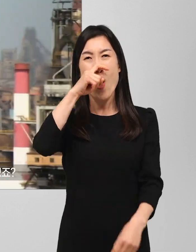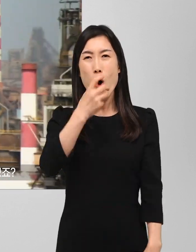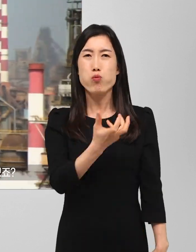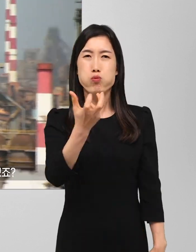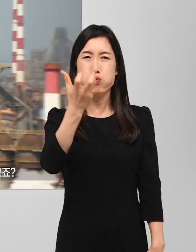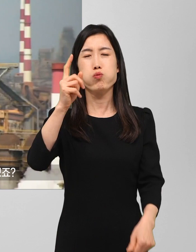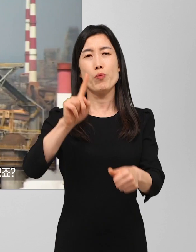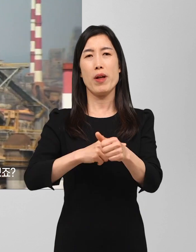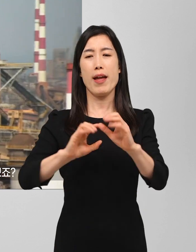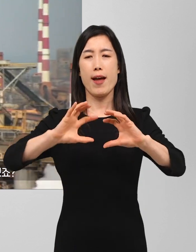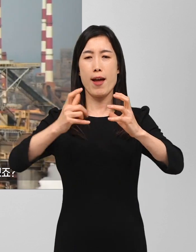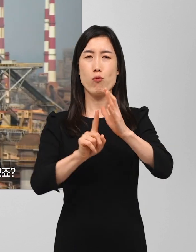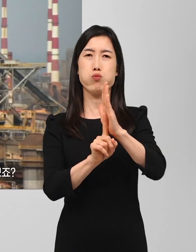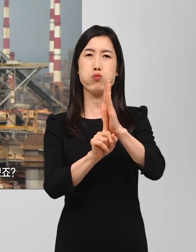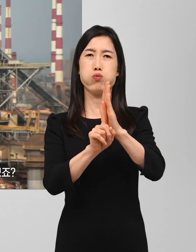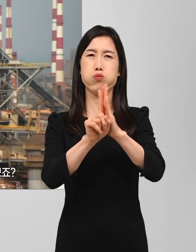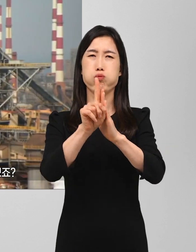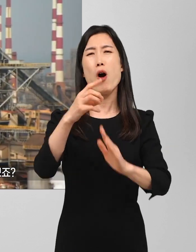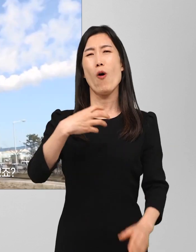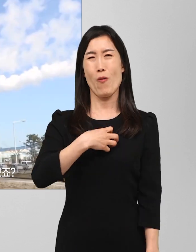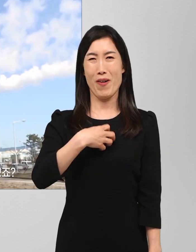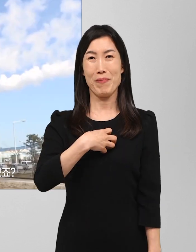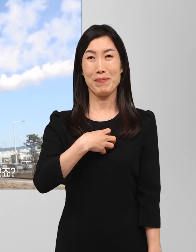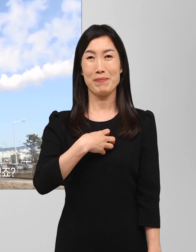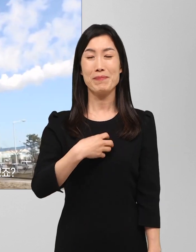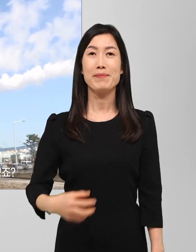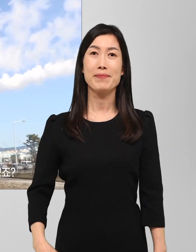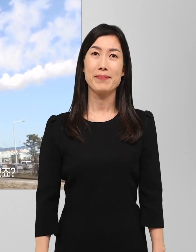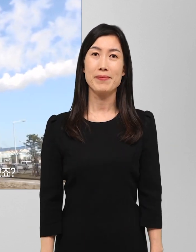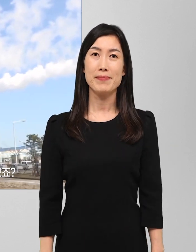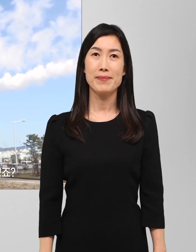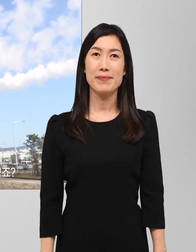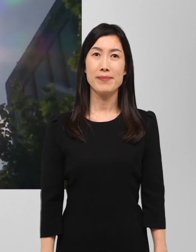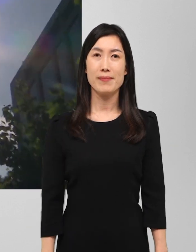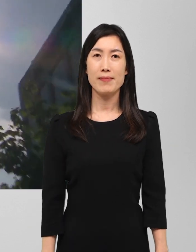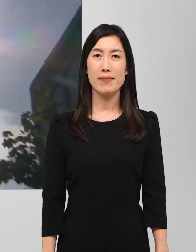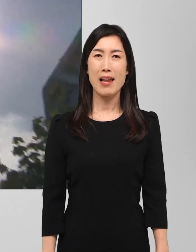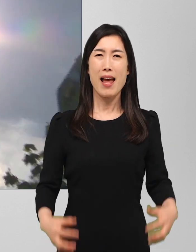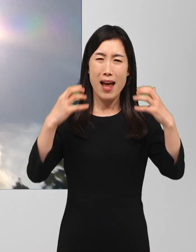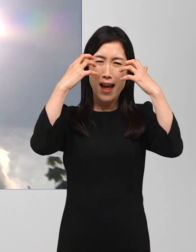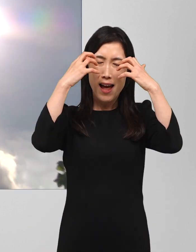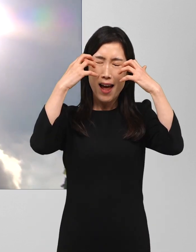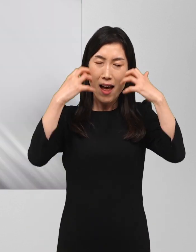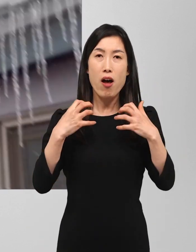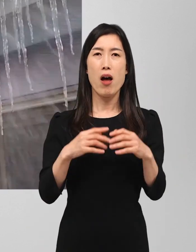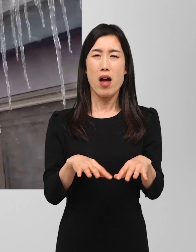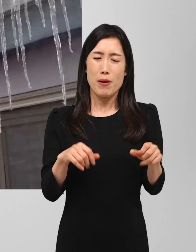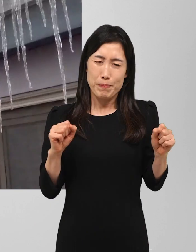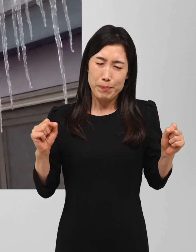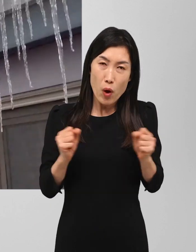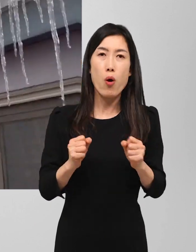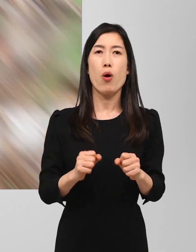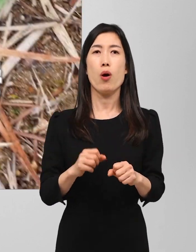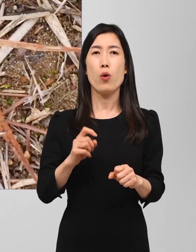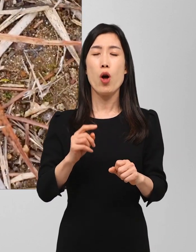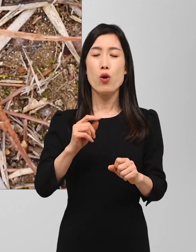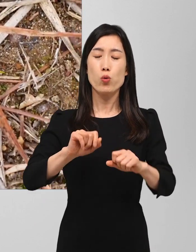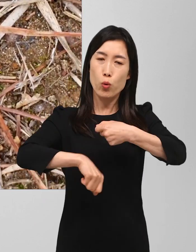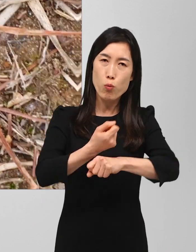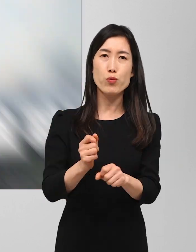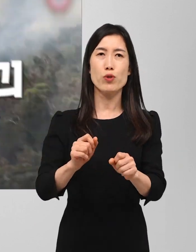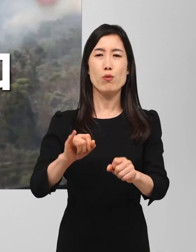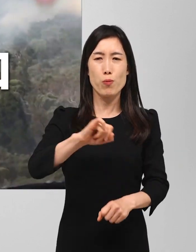드렸지만 탄소 배출로 인한 기후변화 위험성을 한번 언급한 적이 있죠. 극심한 폭염, 한파,